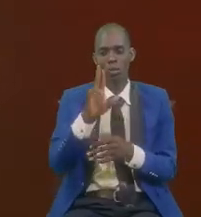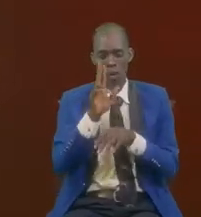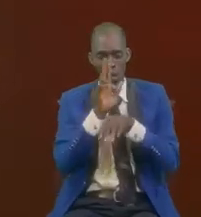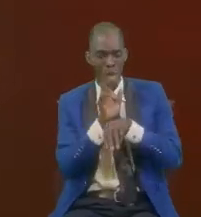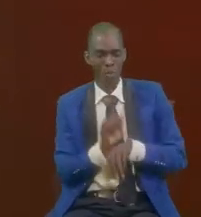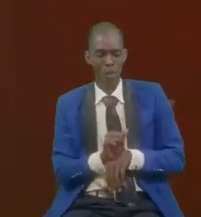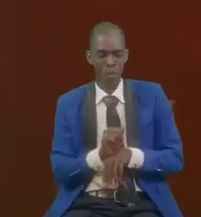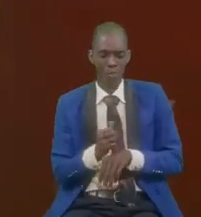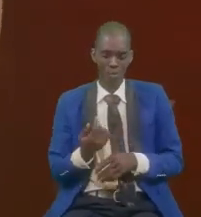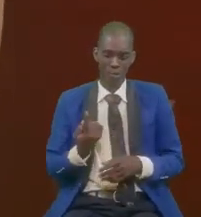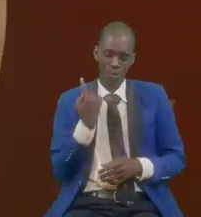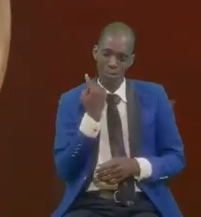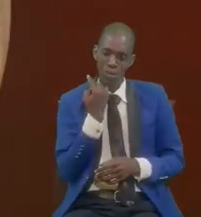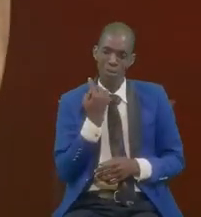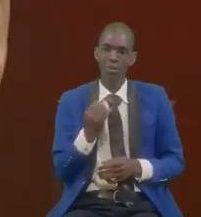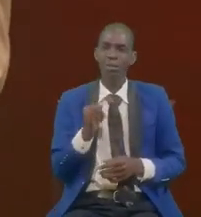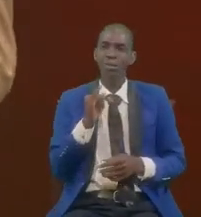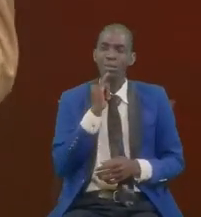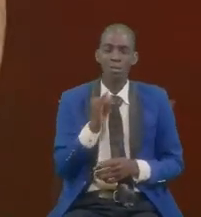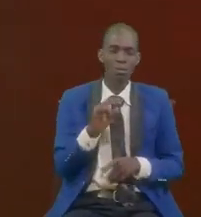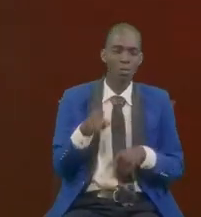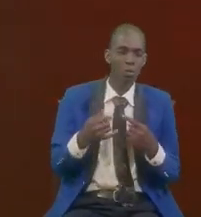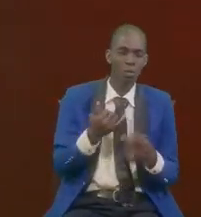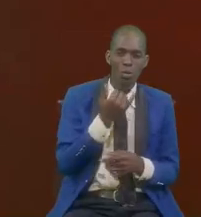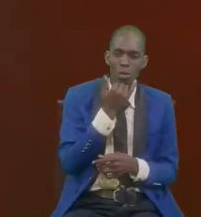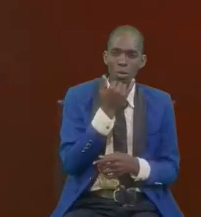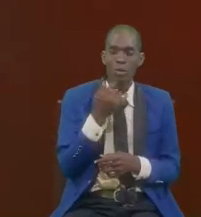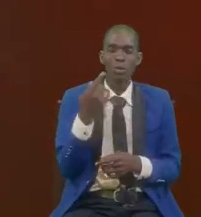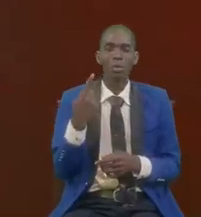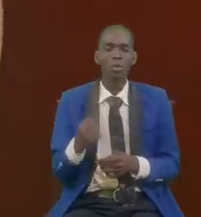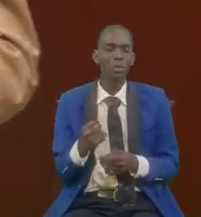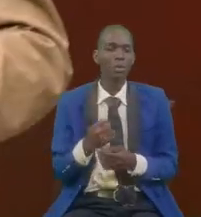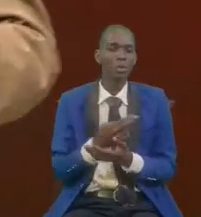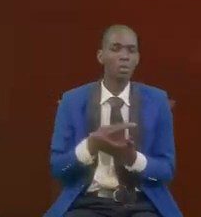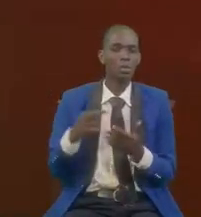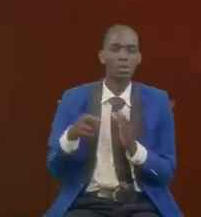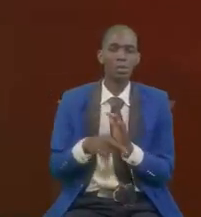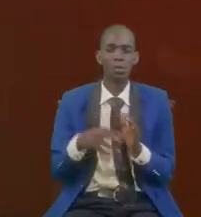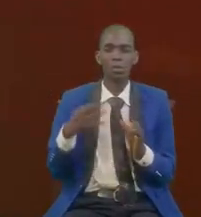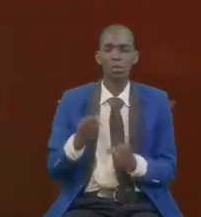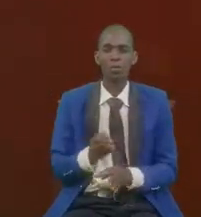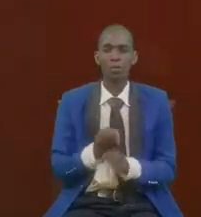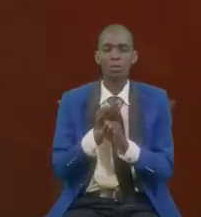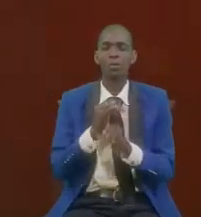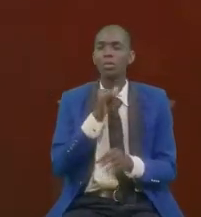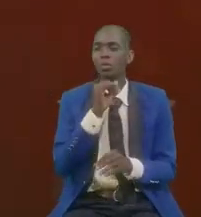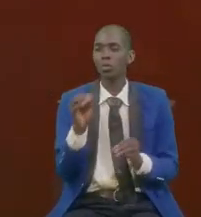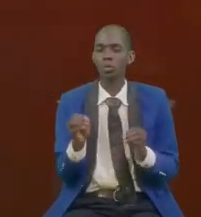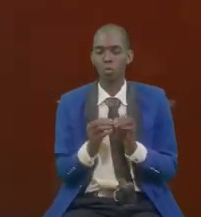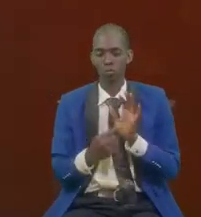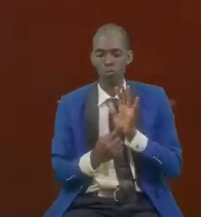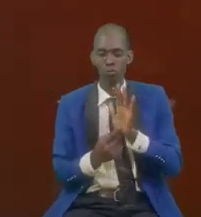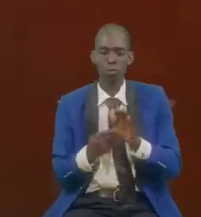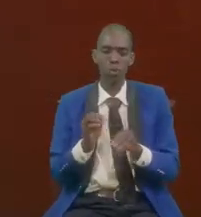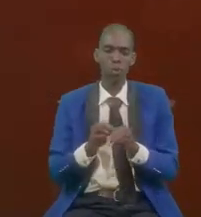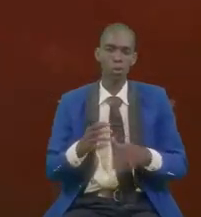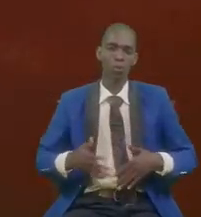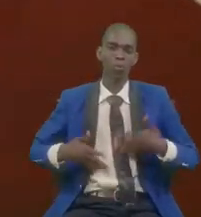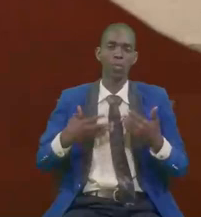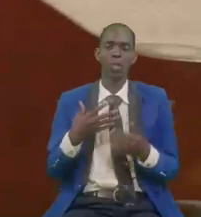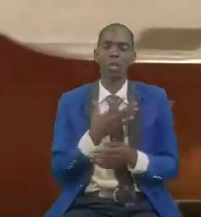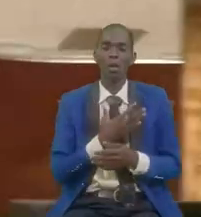tu retournais, tu t'éloignais de la justice des saints. Cela ne se voit pas, cela